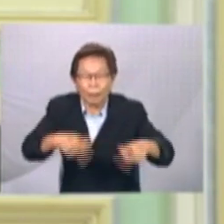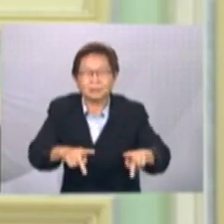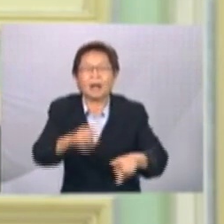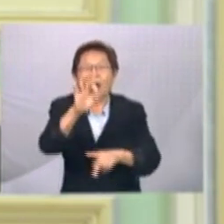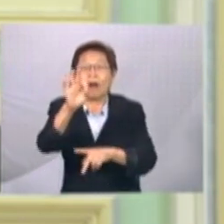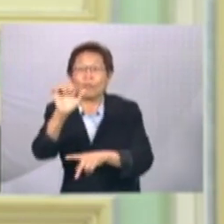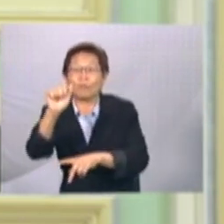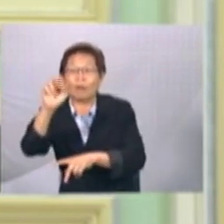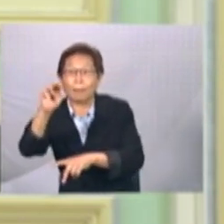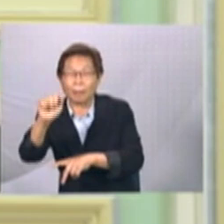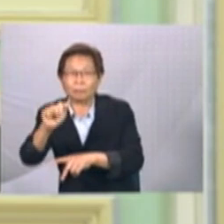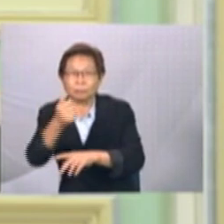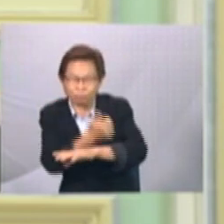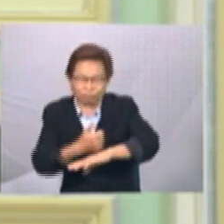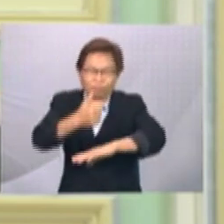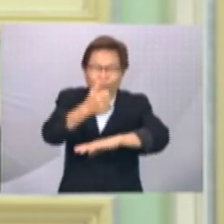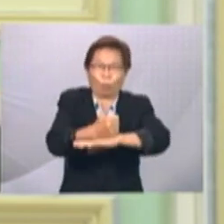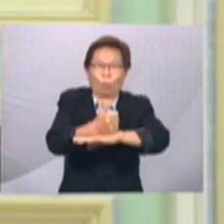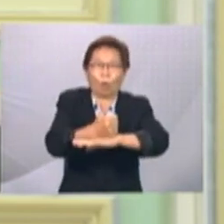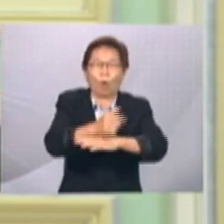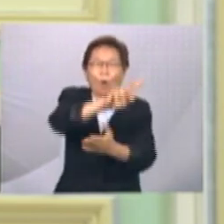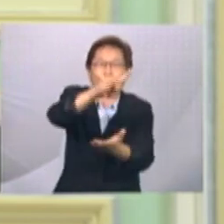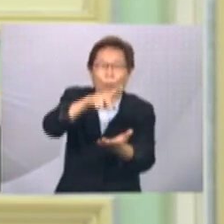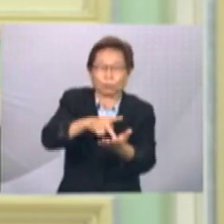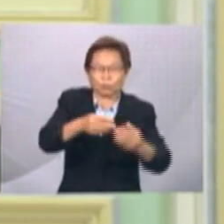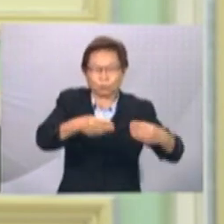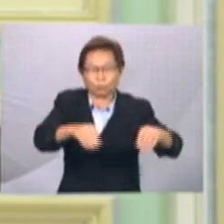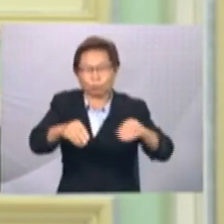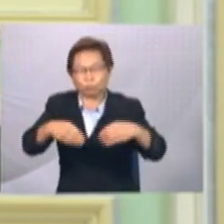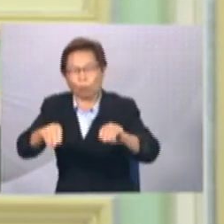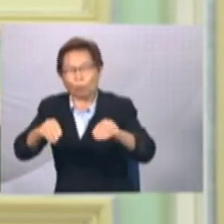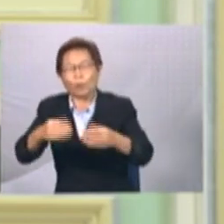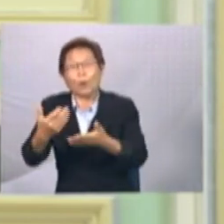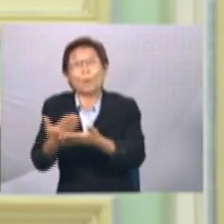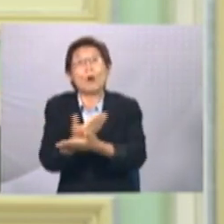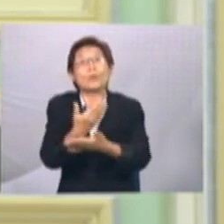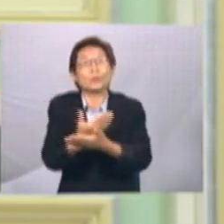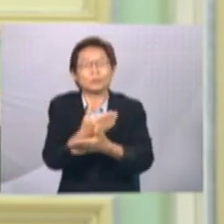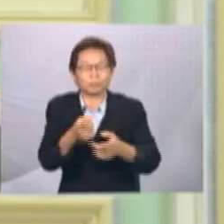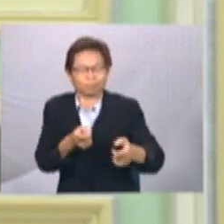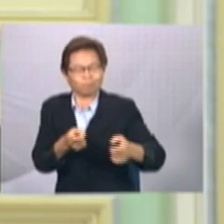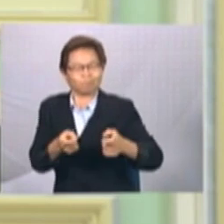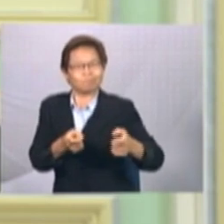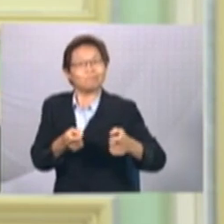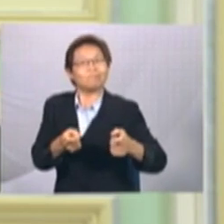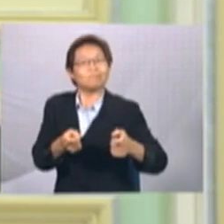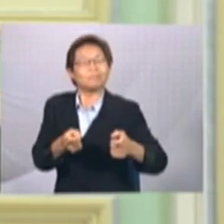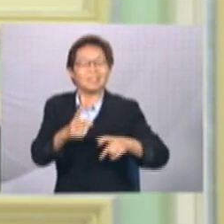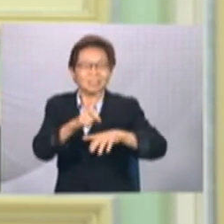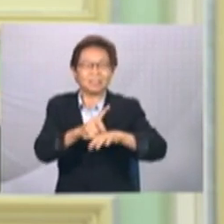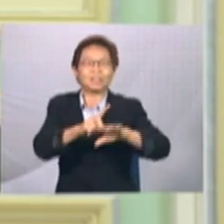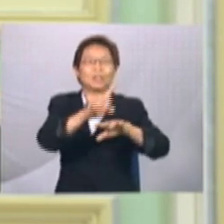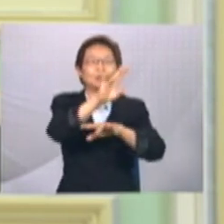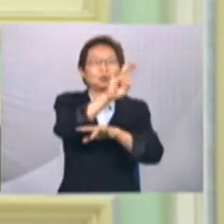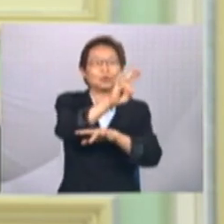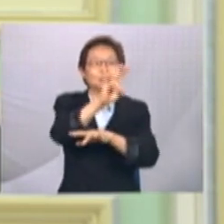menunjukkan pusat jualan barangan segar terkawal Hai